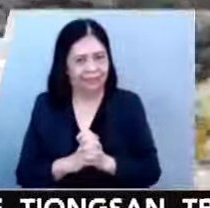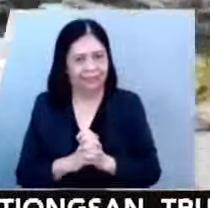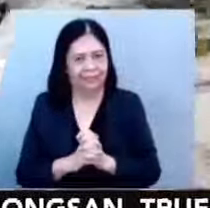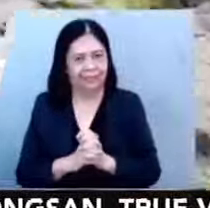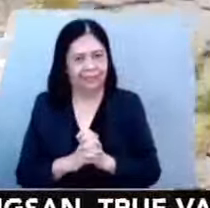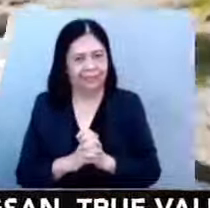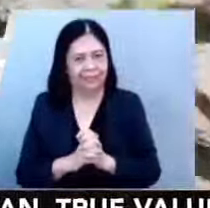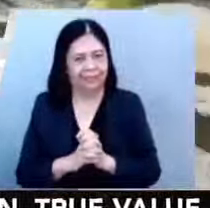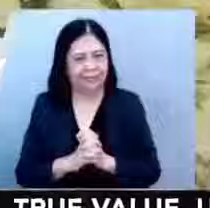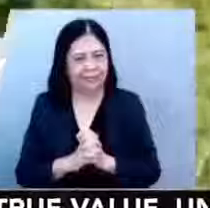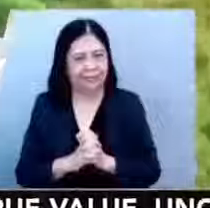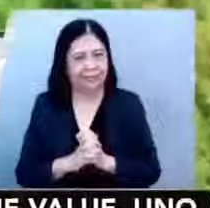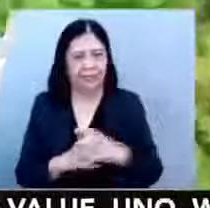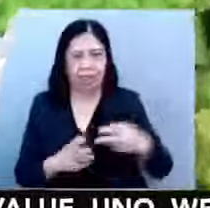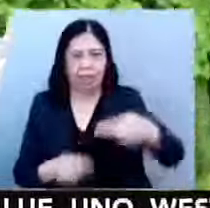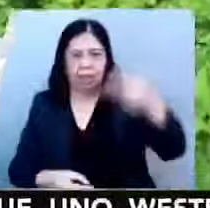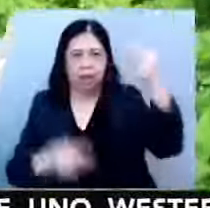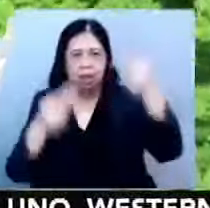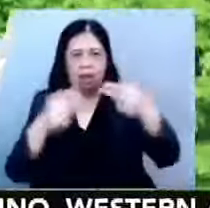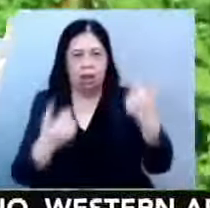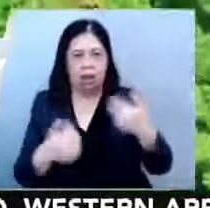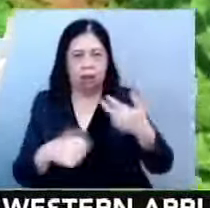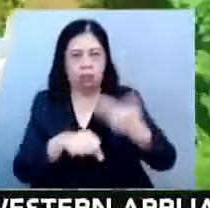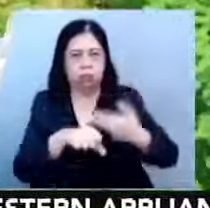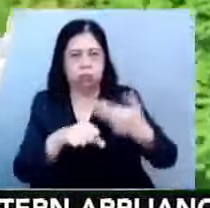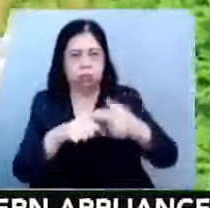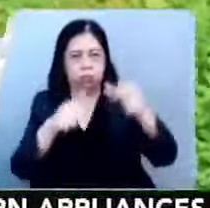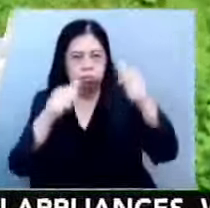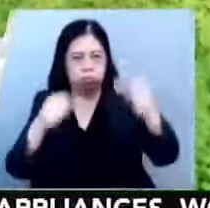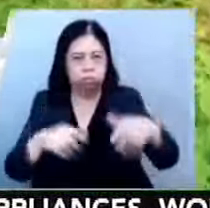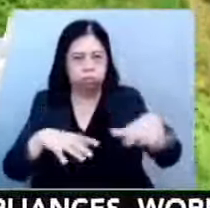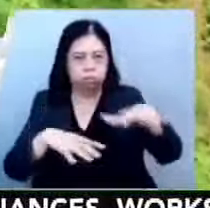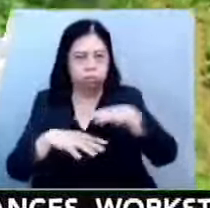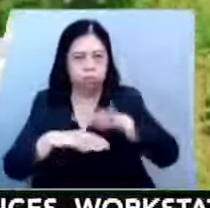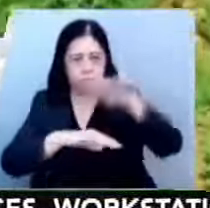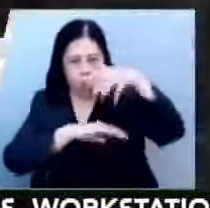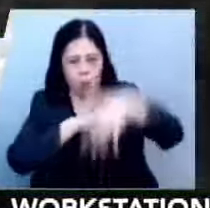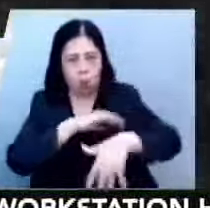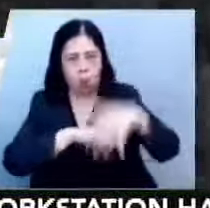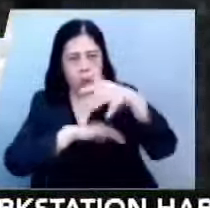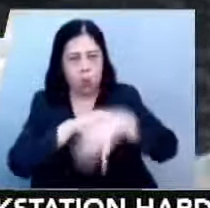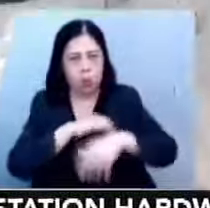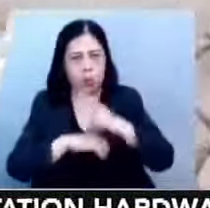Nagtataas ang mga rock formation at ilog. Makikita sa tuktok ng mundo? How come?